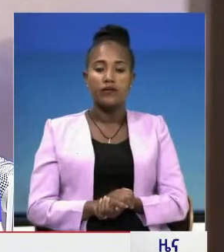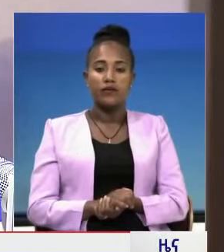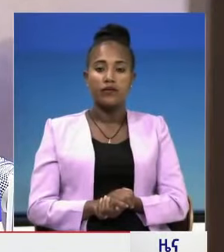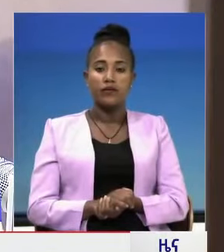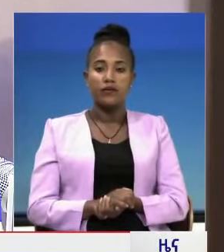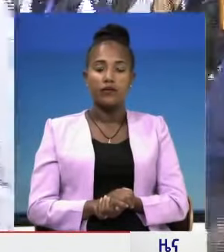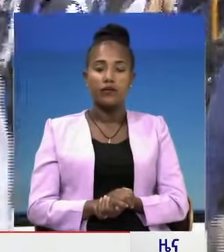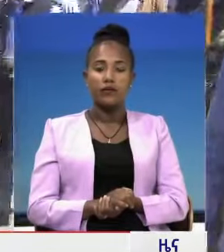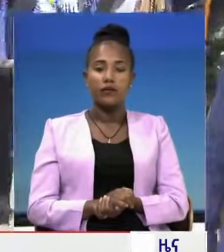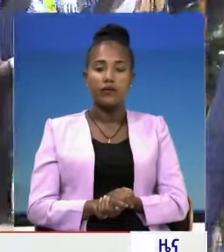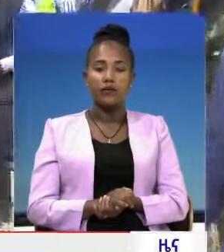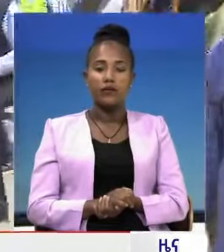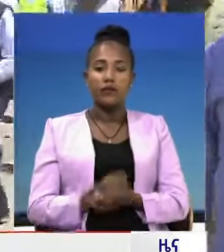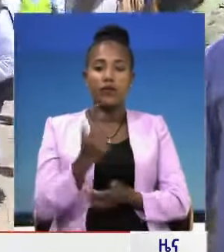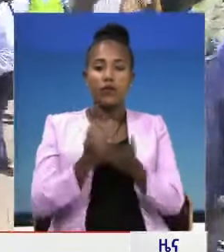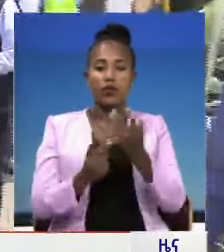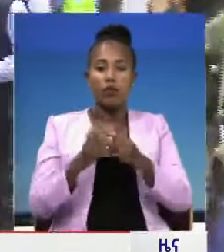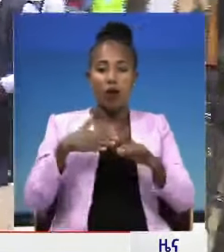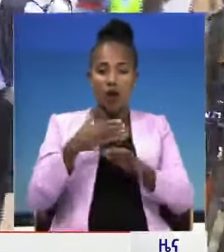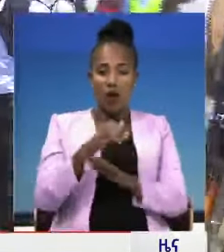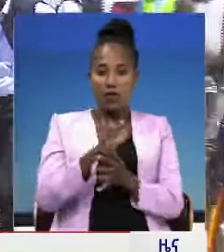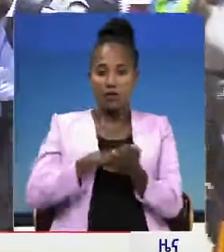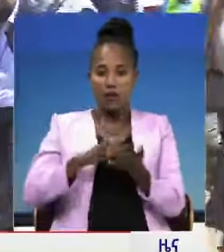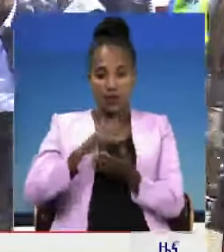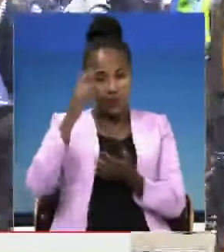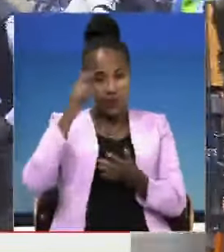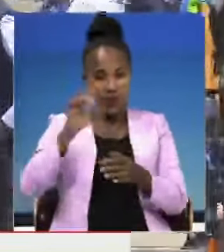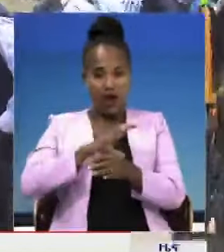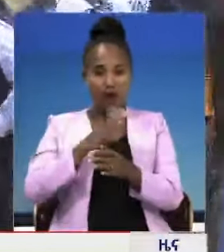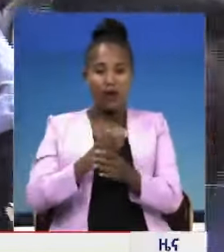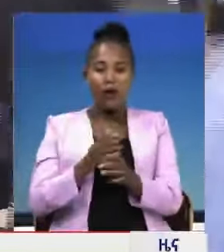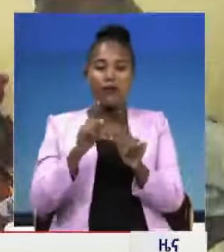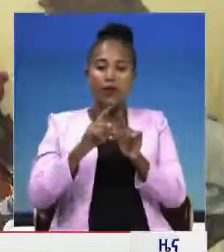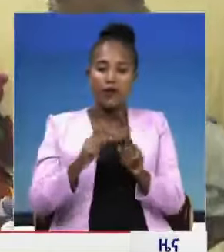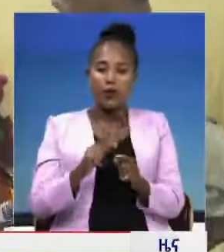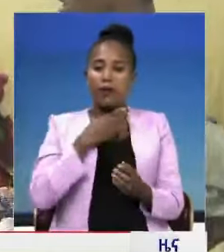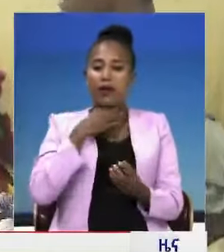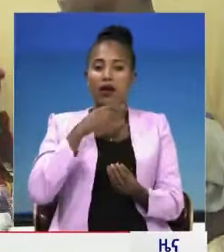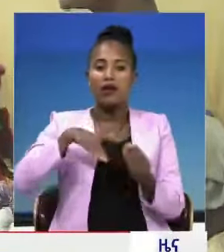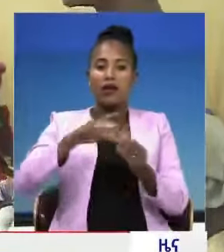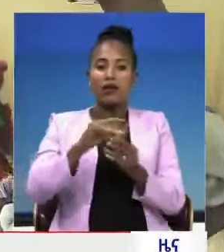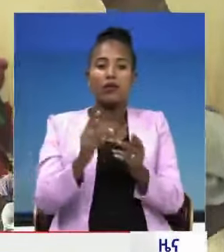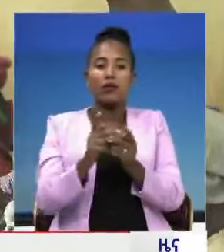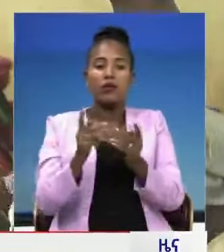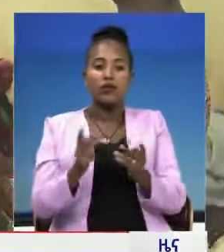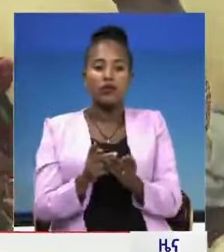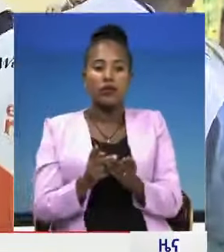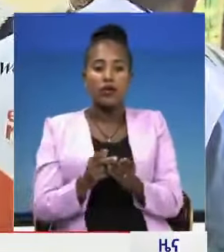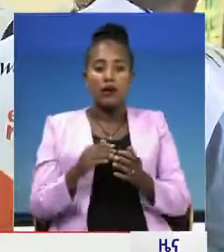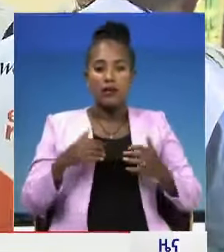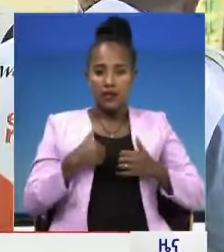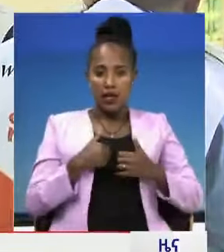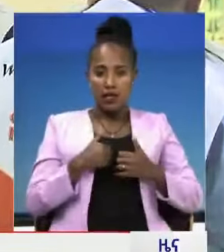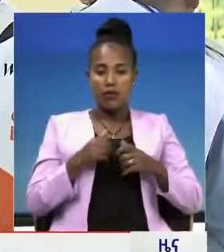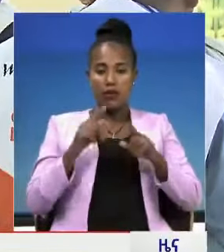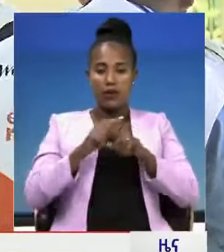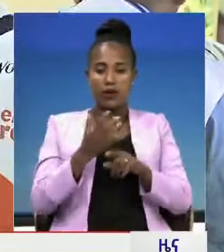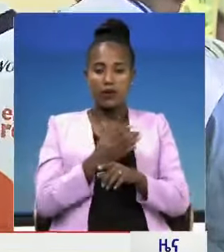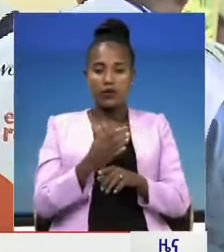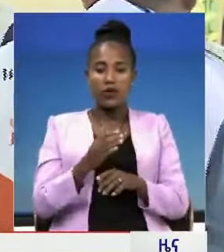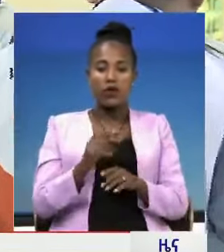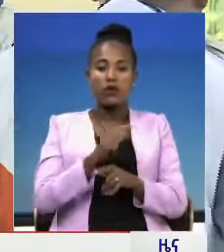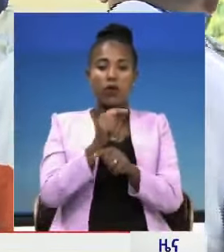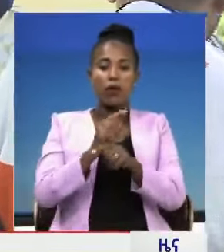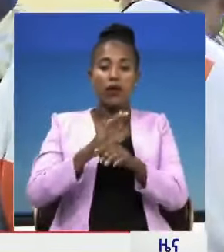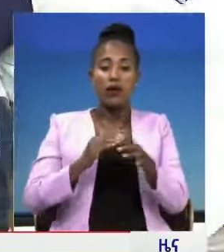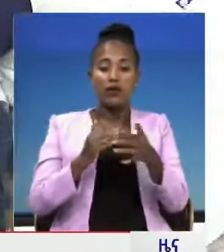here again. ከውይይቱ በኋላ አሸባሪው የትግራይ ወራሪ ኃይል በተለያዩ የአማራ ክልል አካባቢዎች በእንስሳት በግብርና ምርቶችና